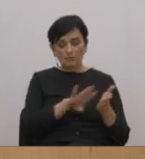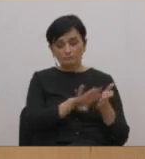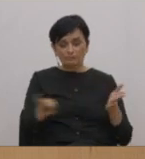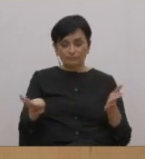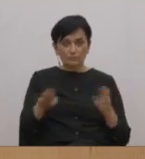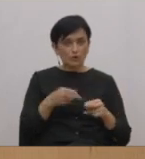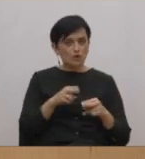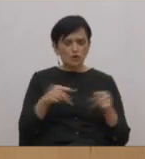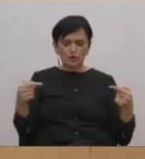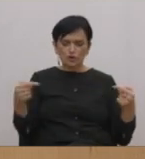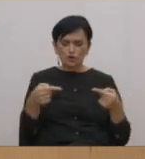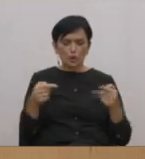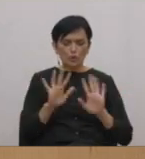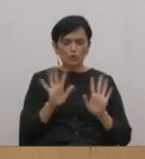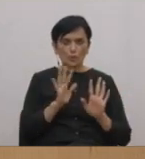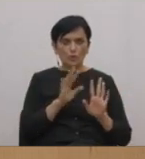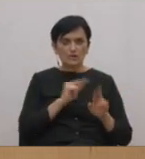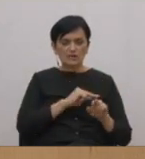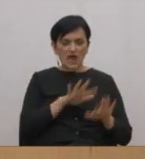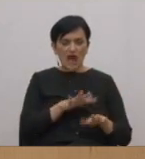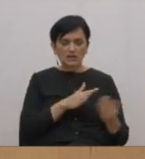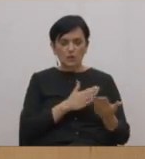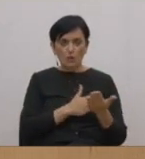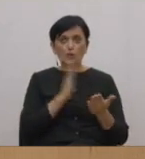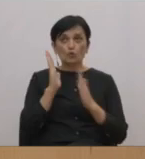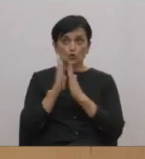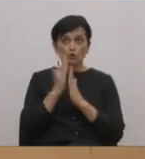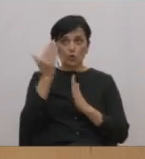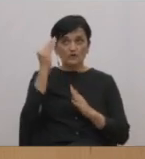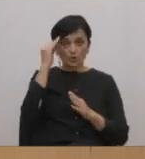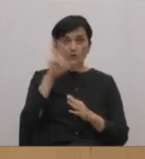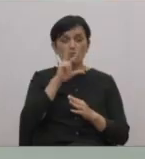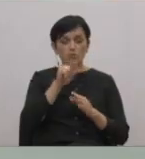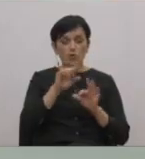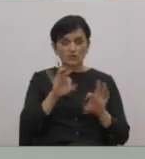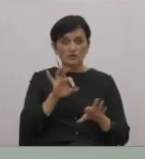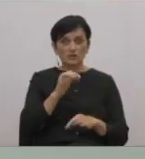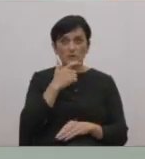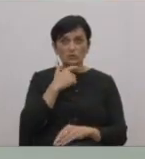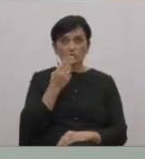უკიდურესად შეუსაბამოა ის თანამდებობისთვის. გთხოვთ, დააფიქსიროთ თქვენი პოზიცია, ბატონო შალვა.